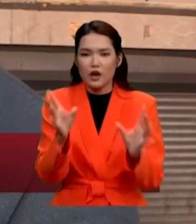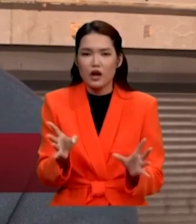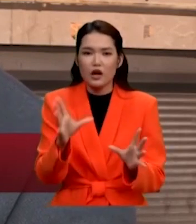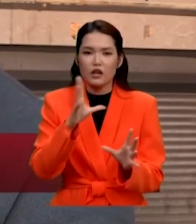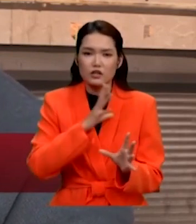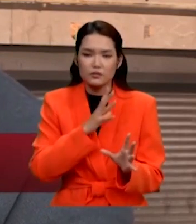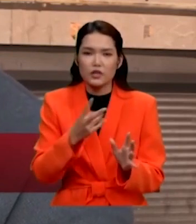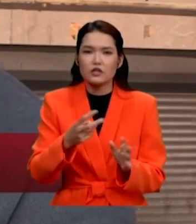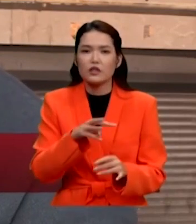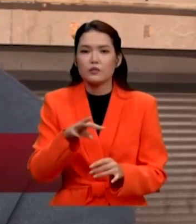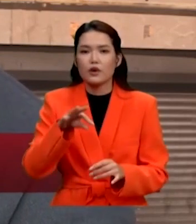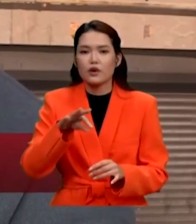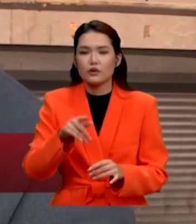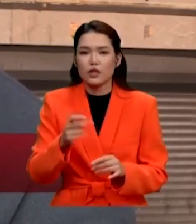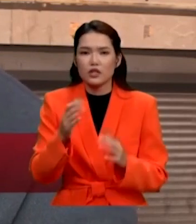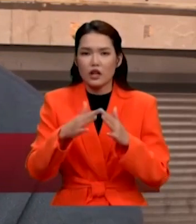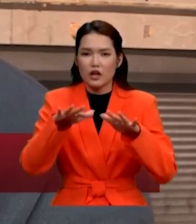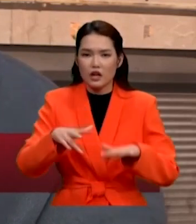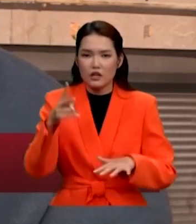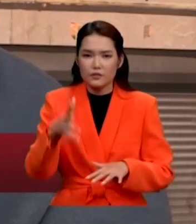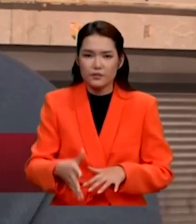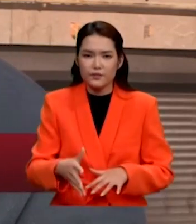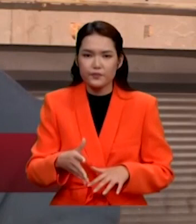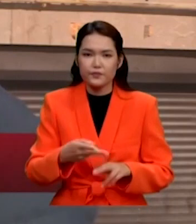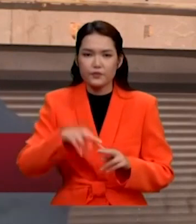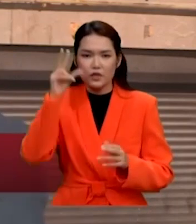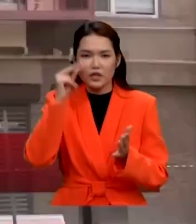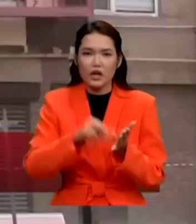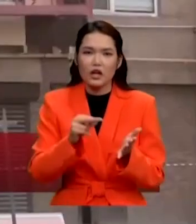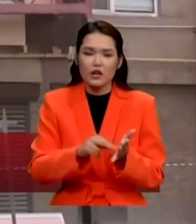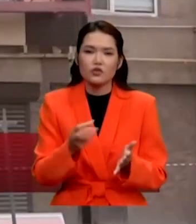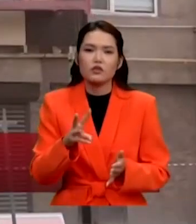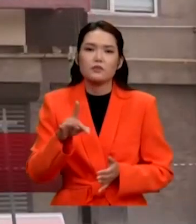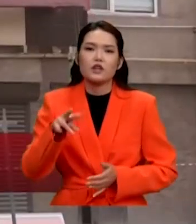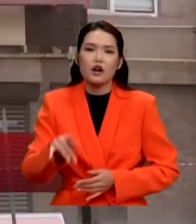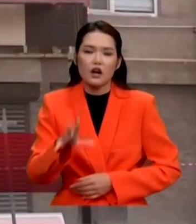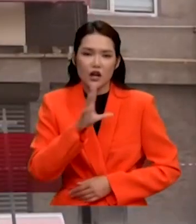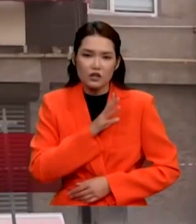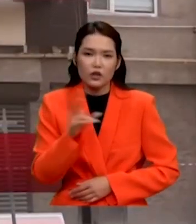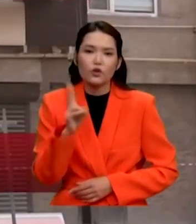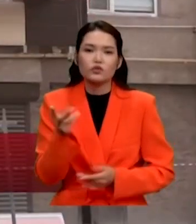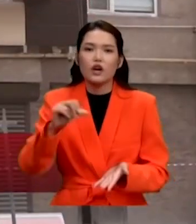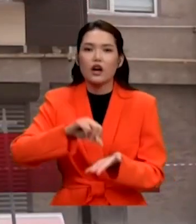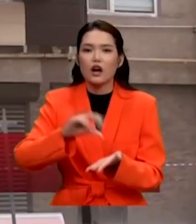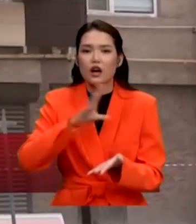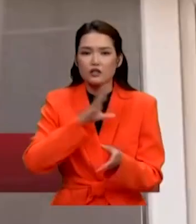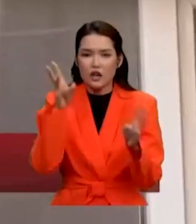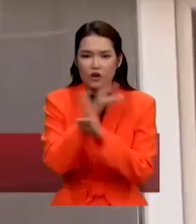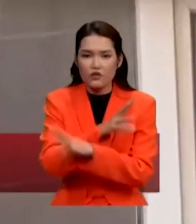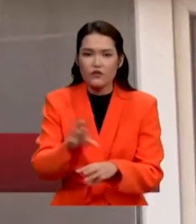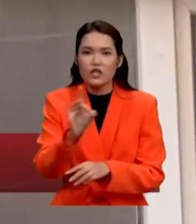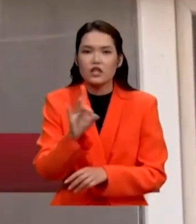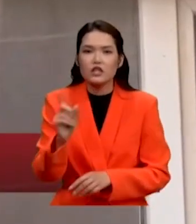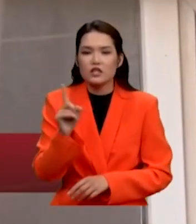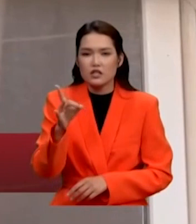2,5 миллиарда планируемые. Но эта сумма еще меняется. Что касается финансирования из республиканской казны, то это будет